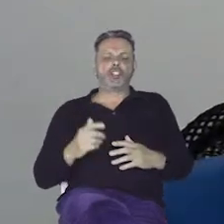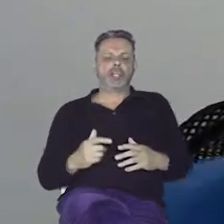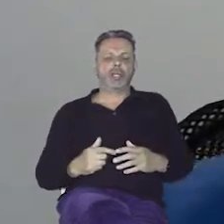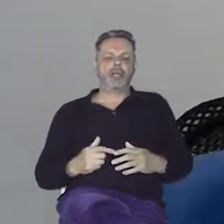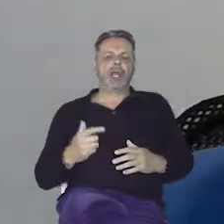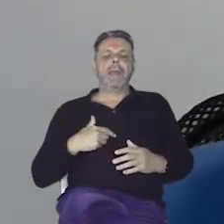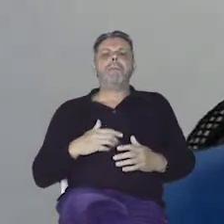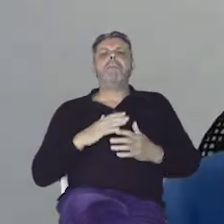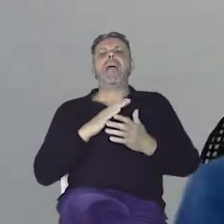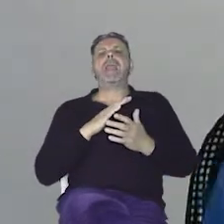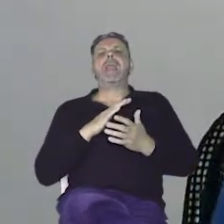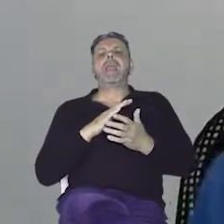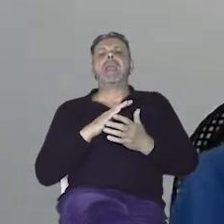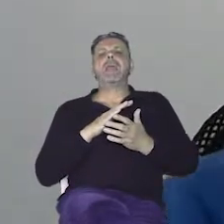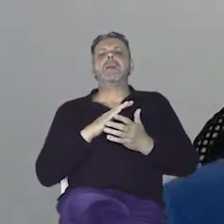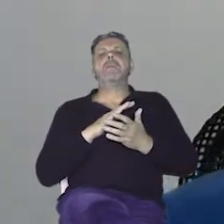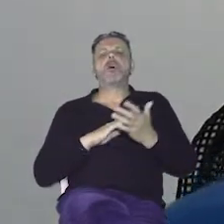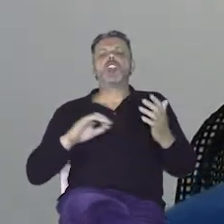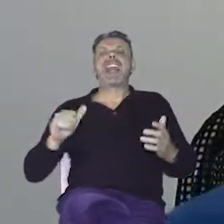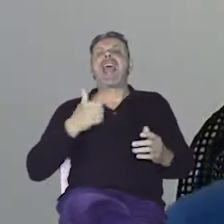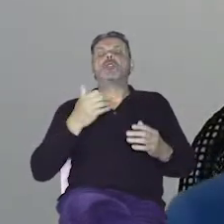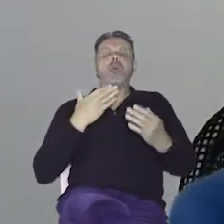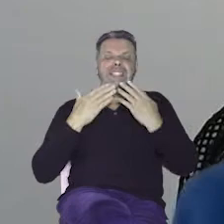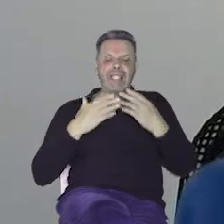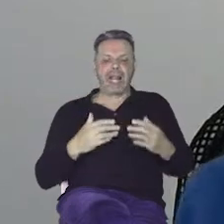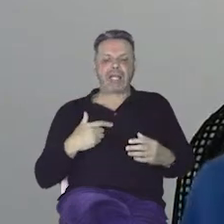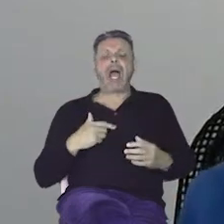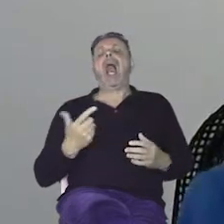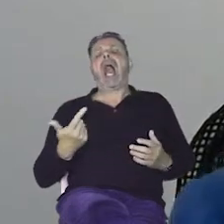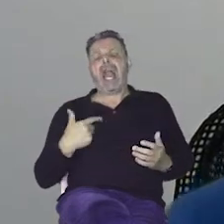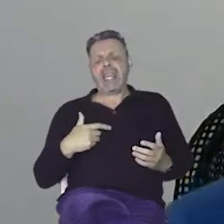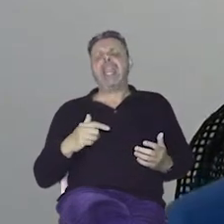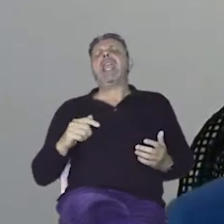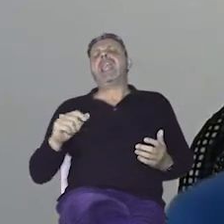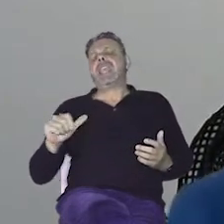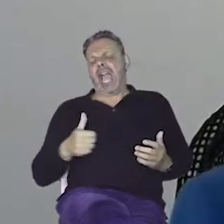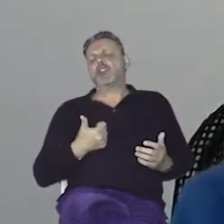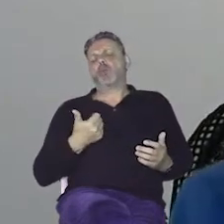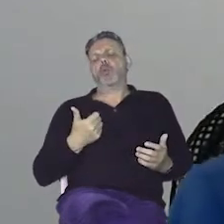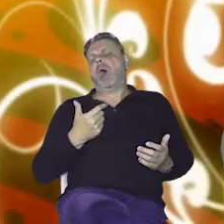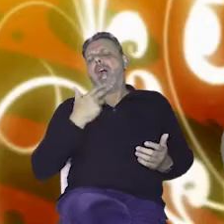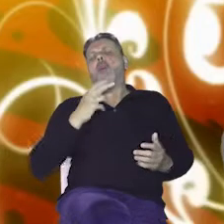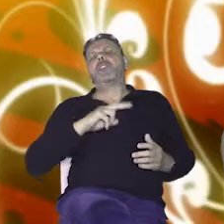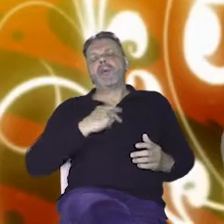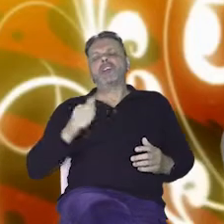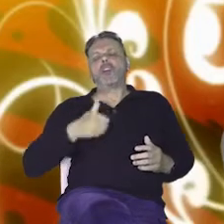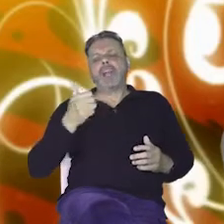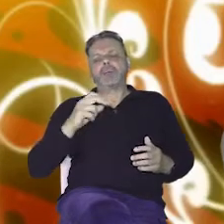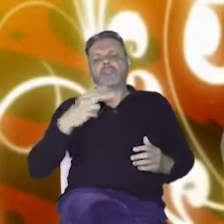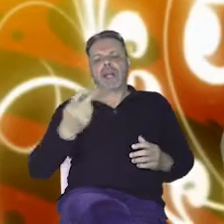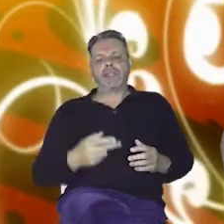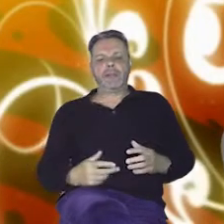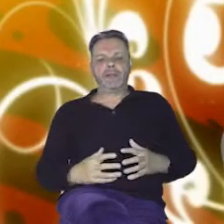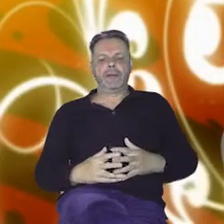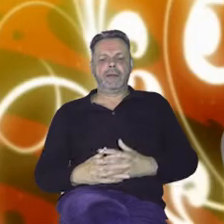jedan drugi Zoom, ali vrlo rado ću vam se odazvati na emisiju bilo kada me pozove. Ali imam samo jedno pitanje prije nego